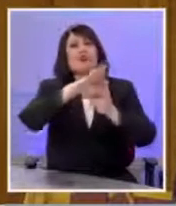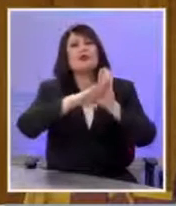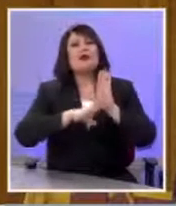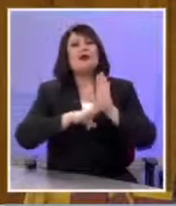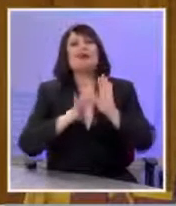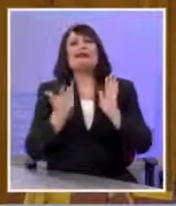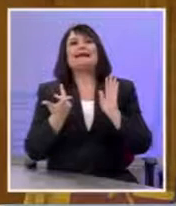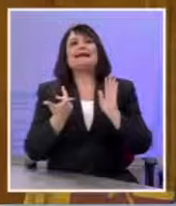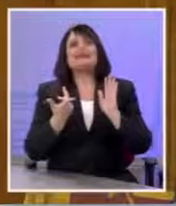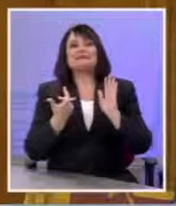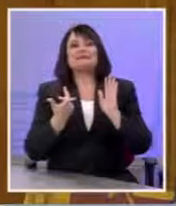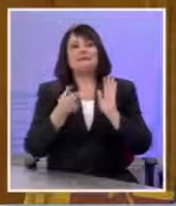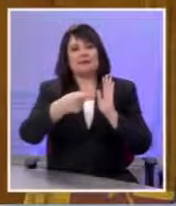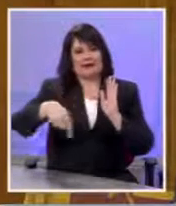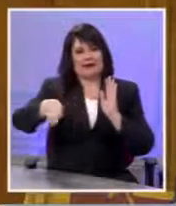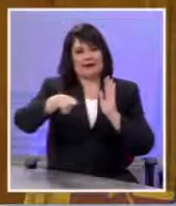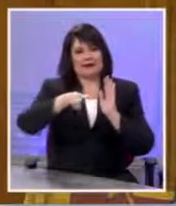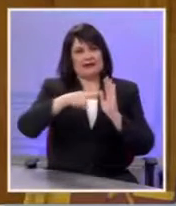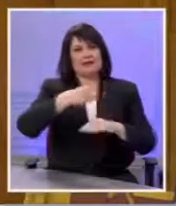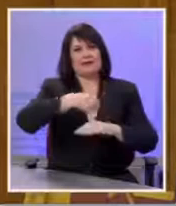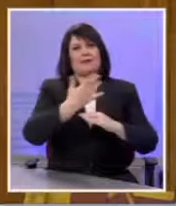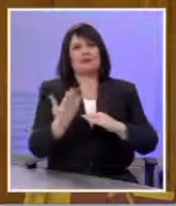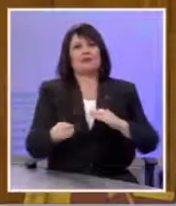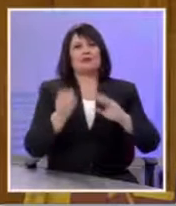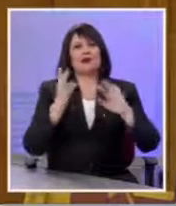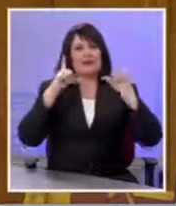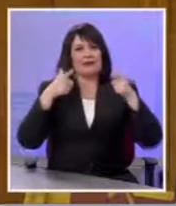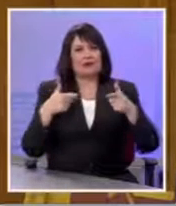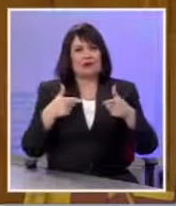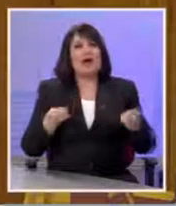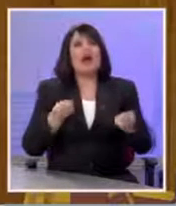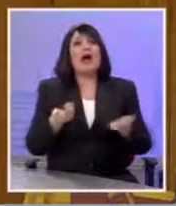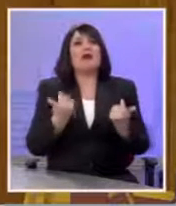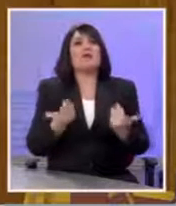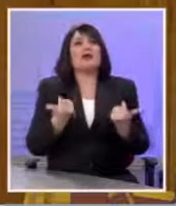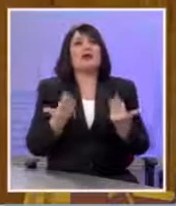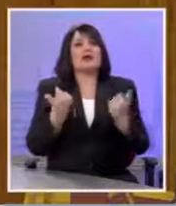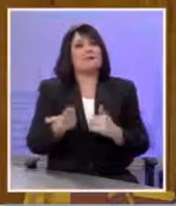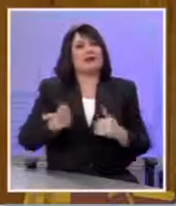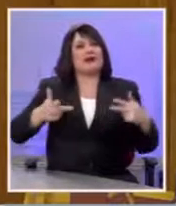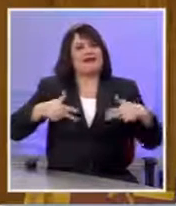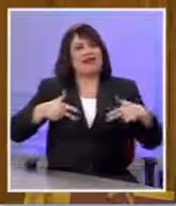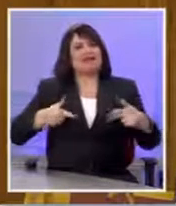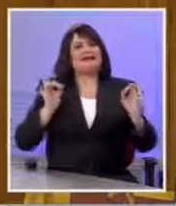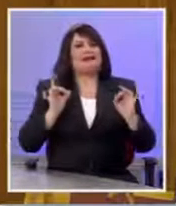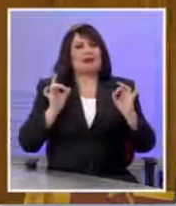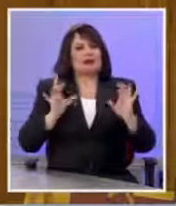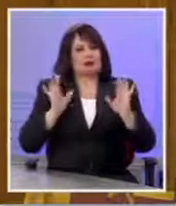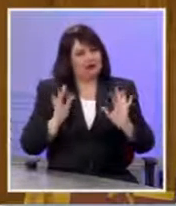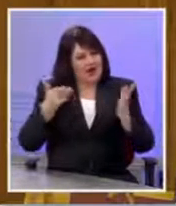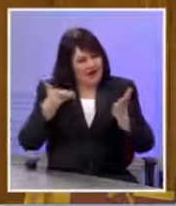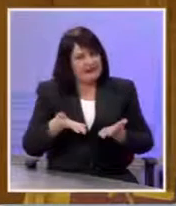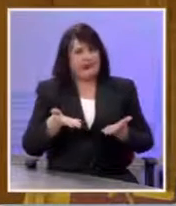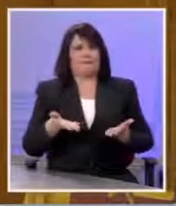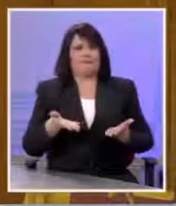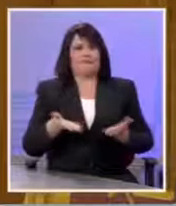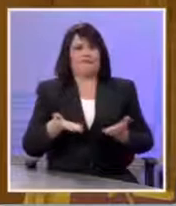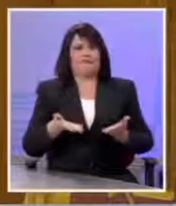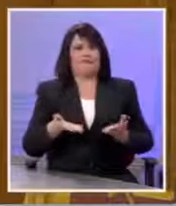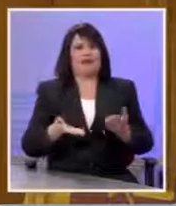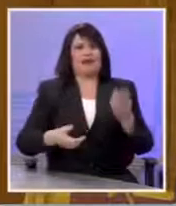που εσείς, το ΠΑΣΟΚ και η Νέα Δημοκρατία, δεν κάνατε όσο κυβερνούσατε. Είναι εκείνες οι